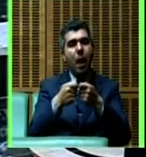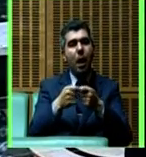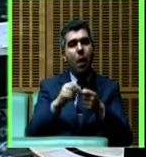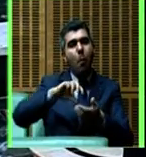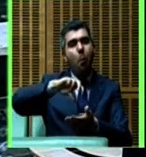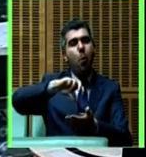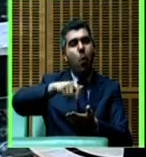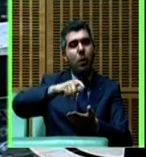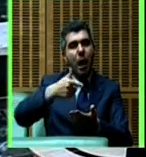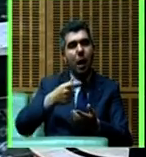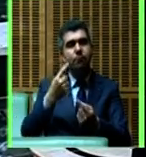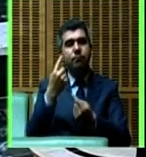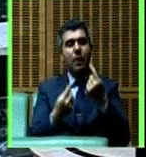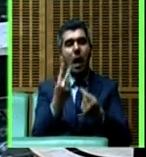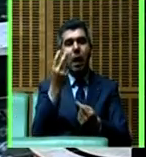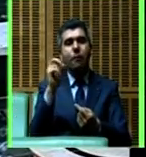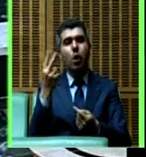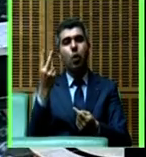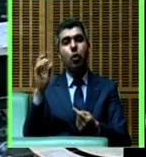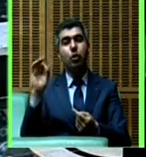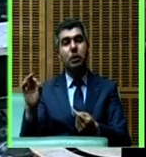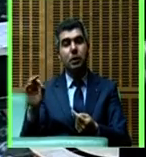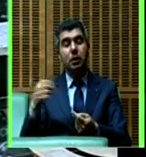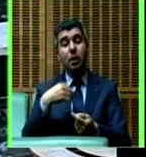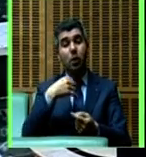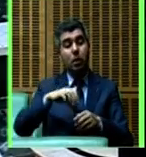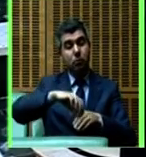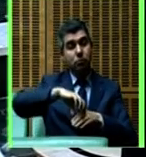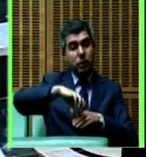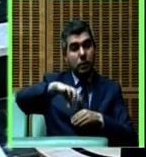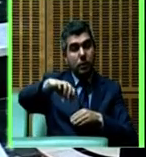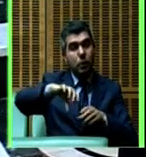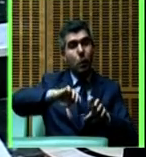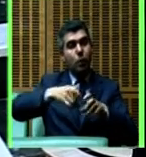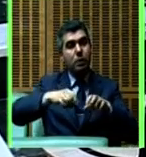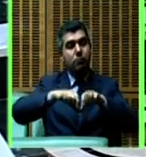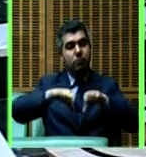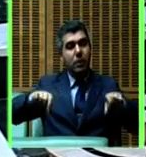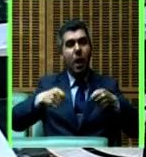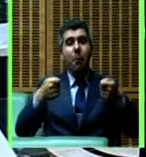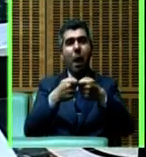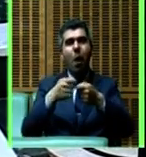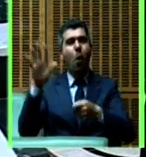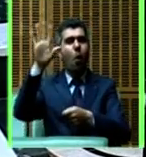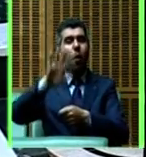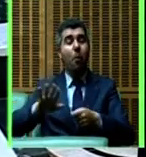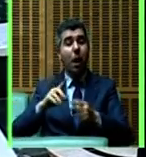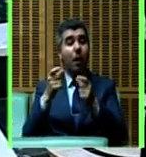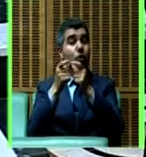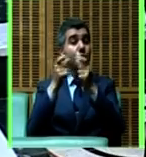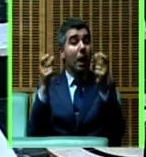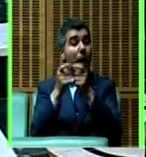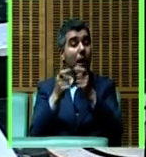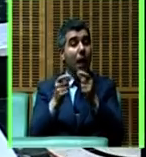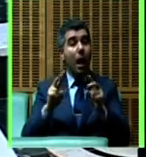المسال في حوالي 2020. بطبيعه الحال خصو بنيه تحتيه، خصو ميناء، خصو معامل لاعاده